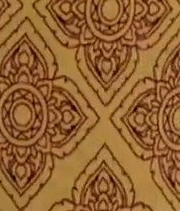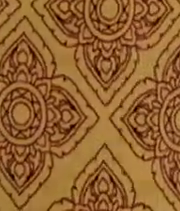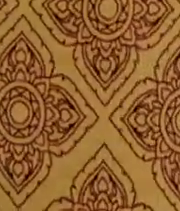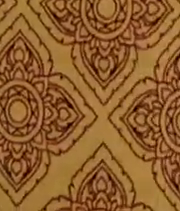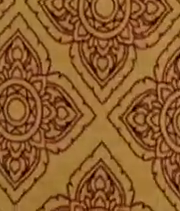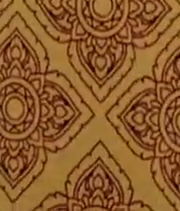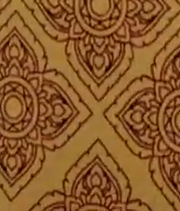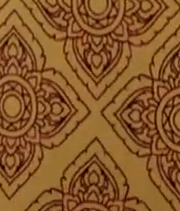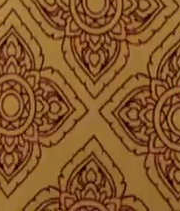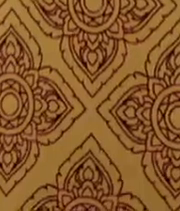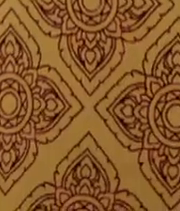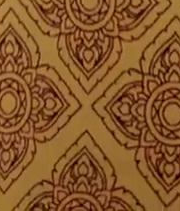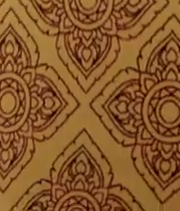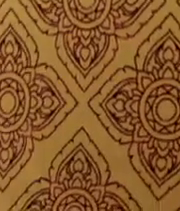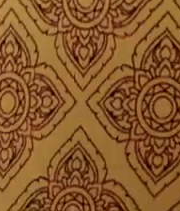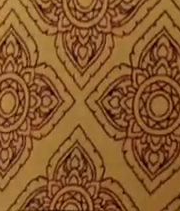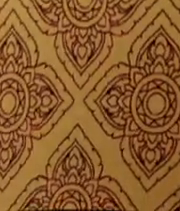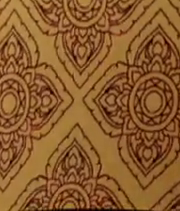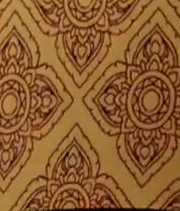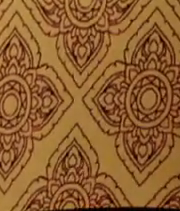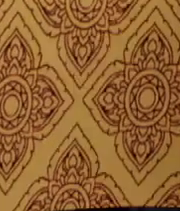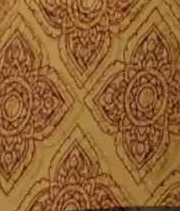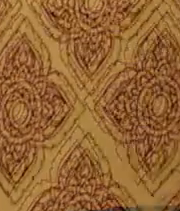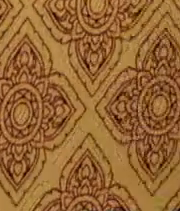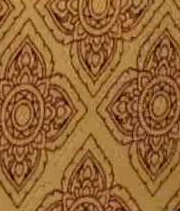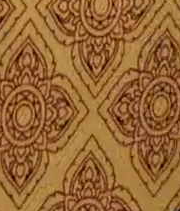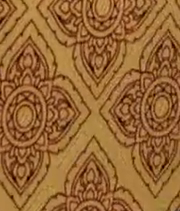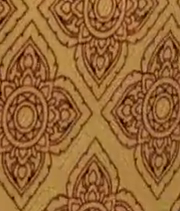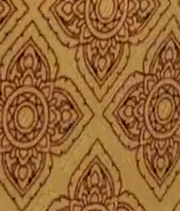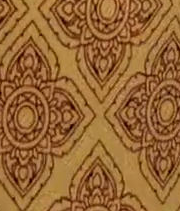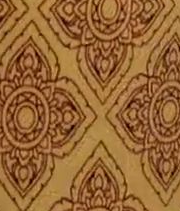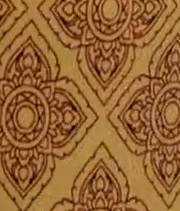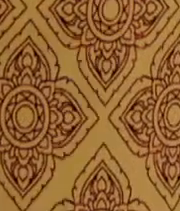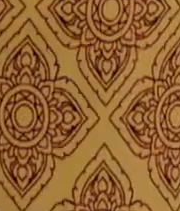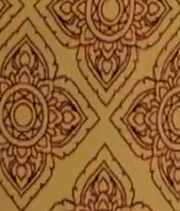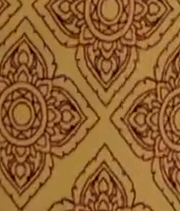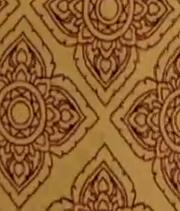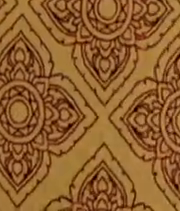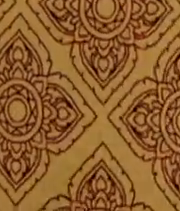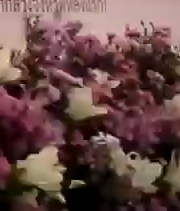ายเพื่อช่วยเหลือประชาชนที่ได้รับความเดือดร้อนจากการแพร่ระบาดของโรคโควิด -19